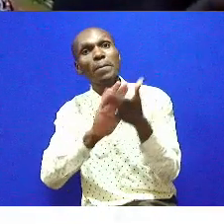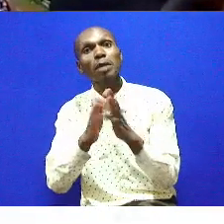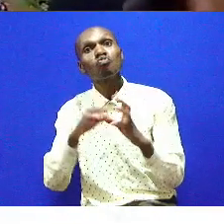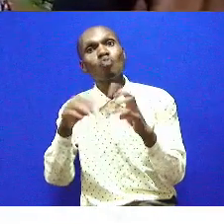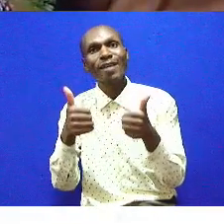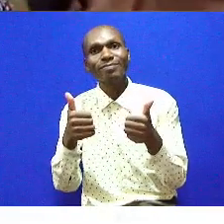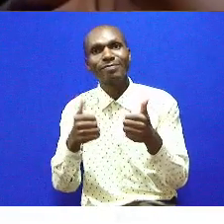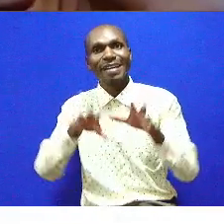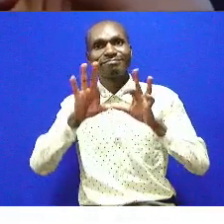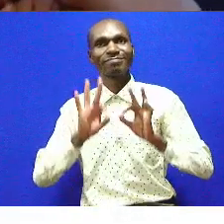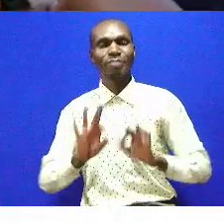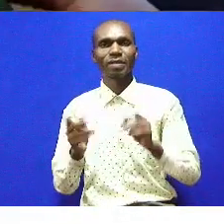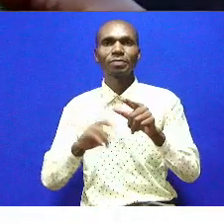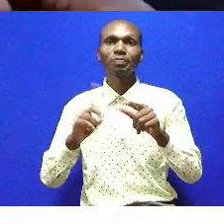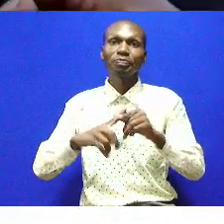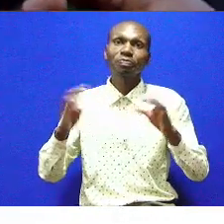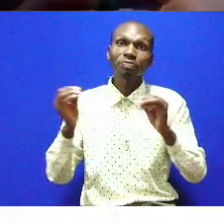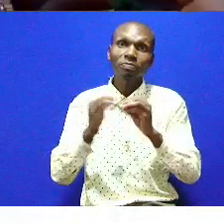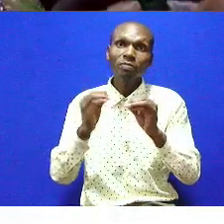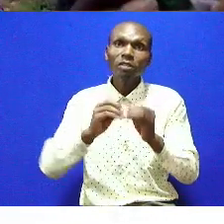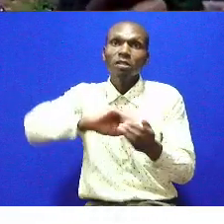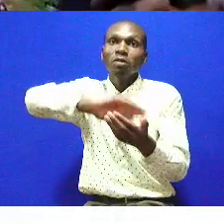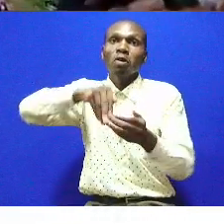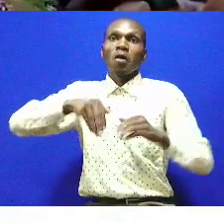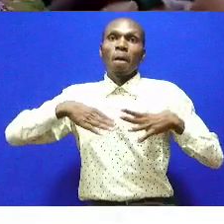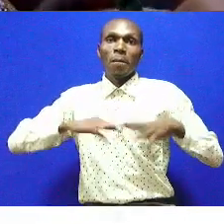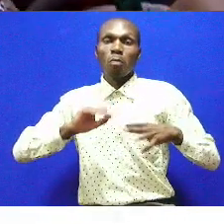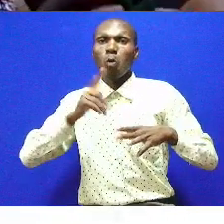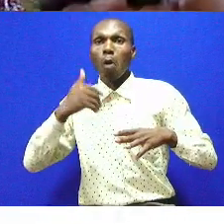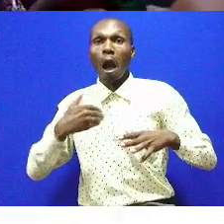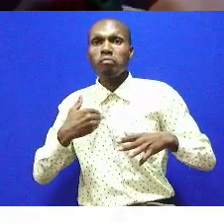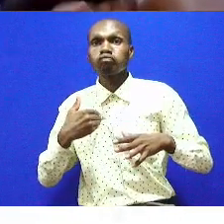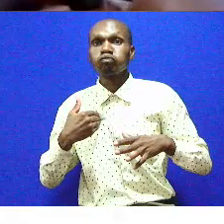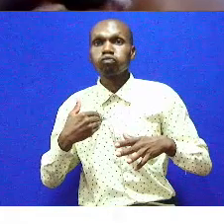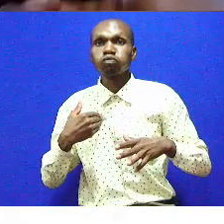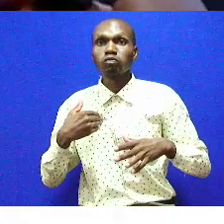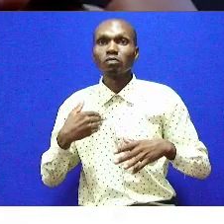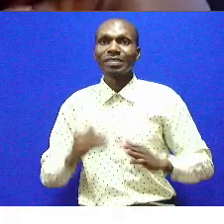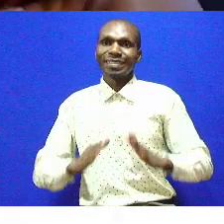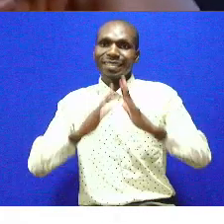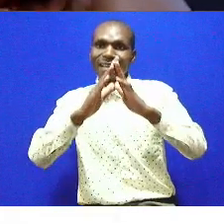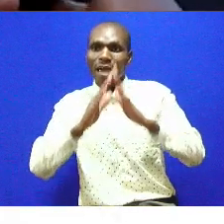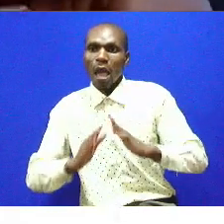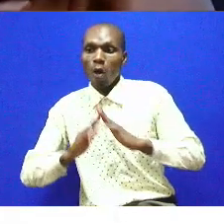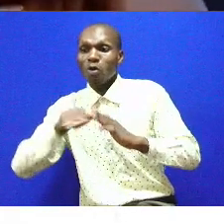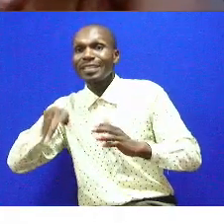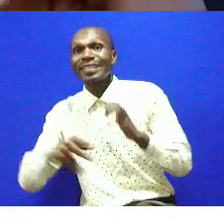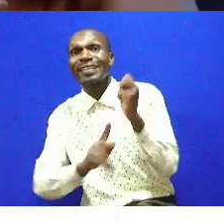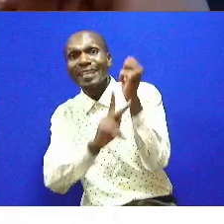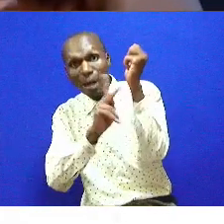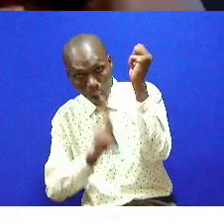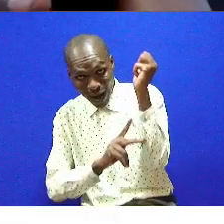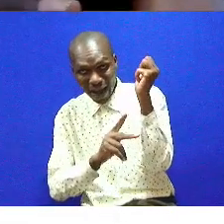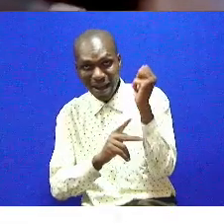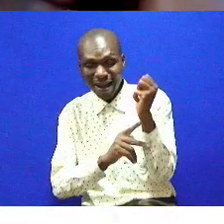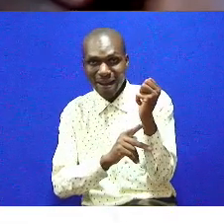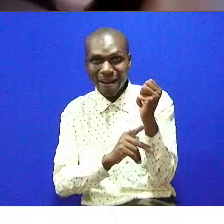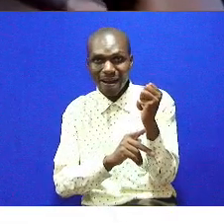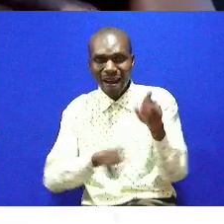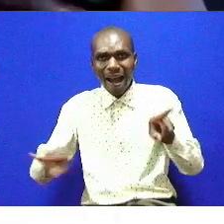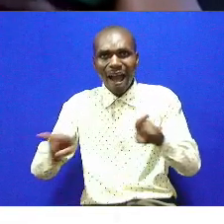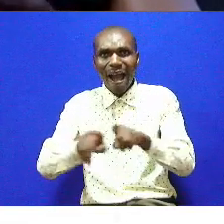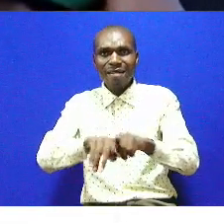ndo tuwa ro mukutano ne bari bonse po bwato ti ti no batao ni ngai ga yito ya Keroka the